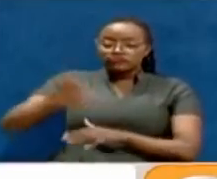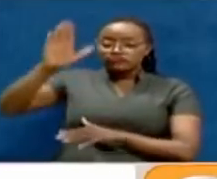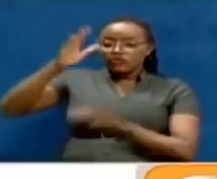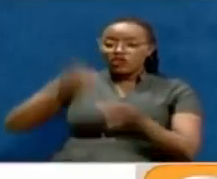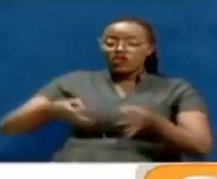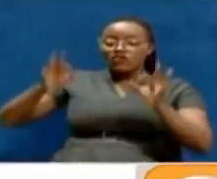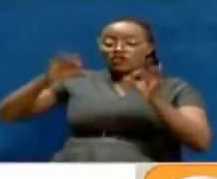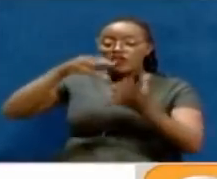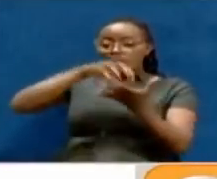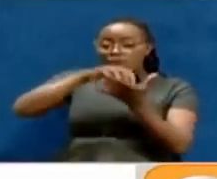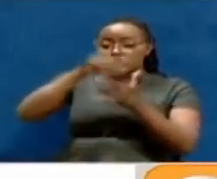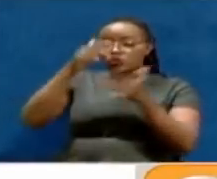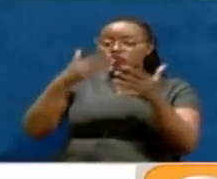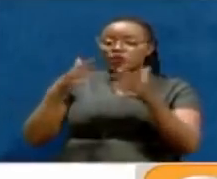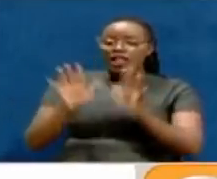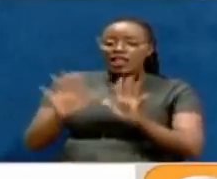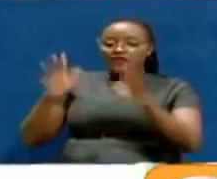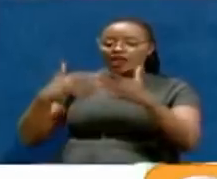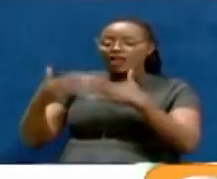iliyoachwa wazi na marehemu.